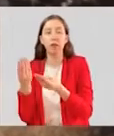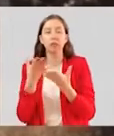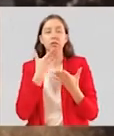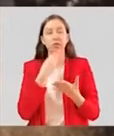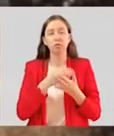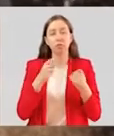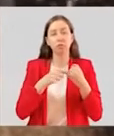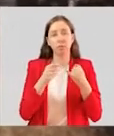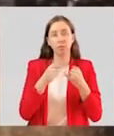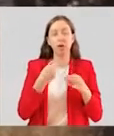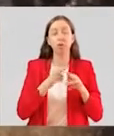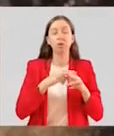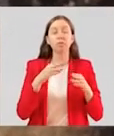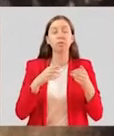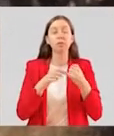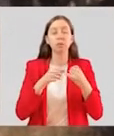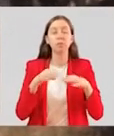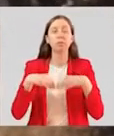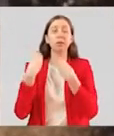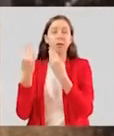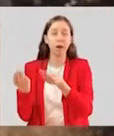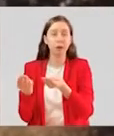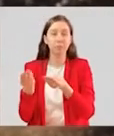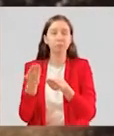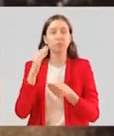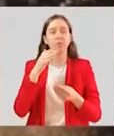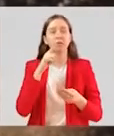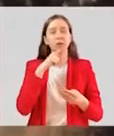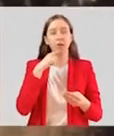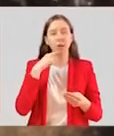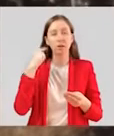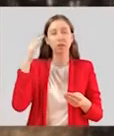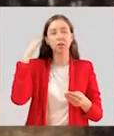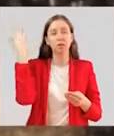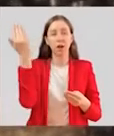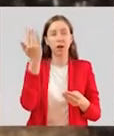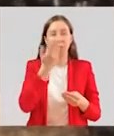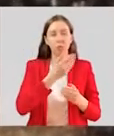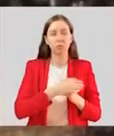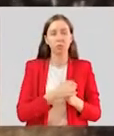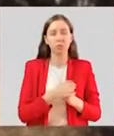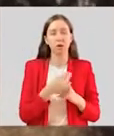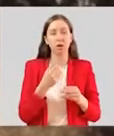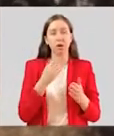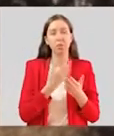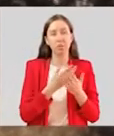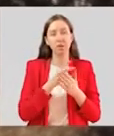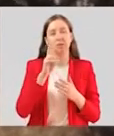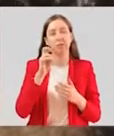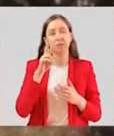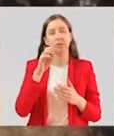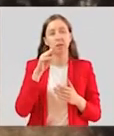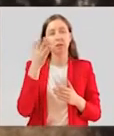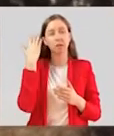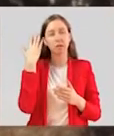нам предоставил фактически пустующую российский народ в лице бывшего российского правительства. Это где-то